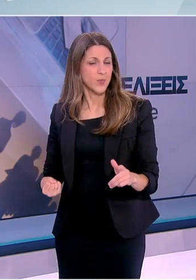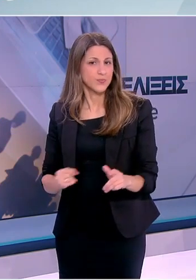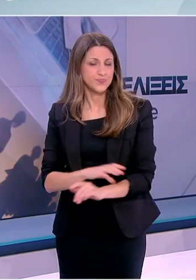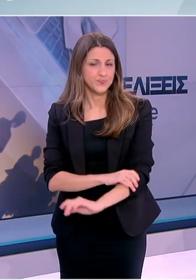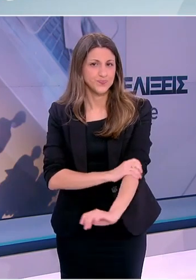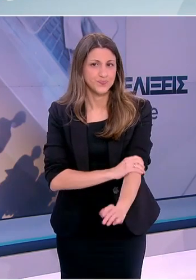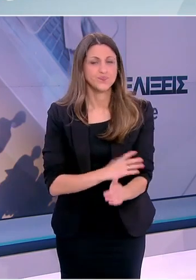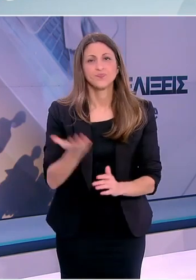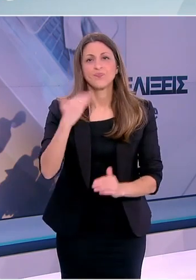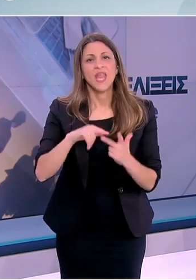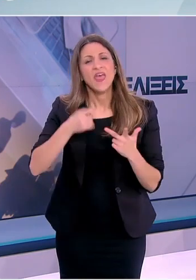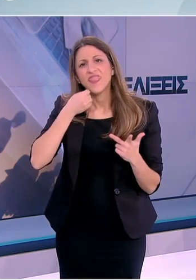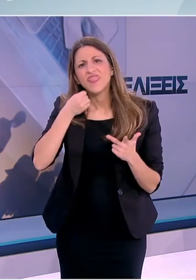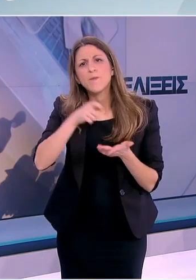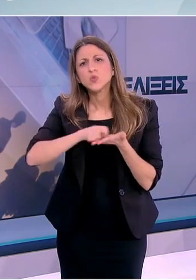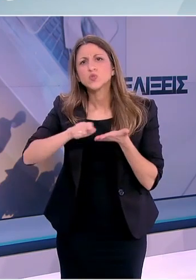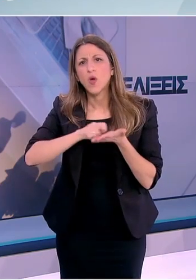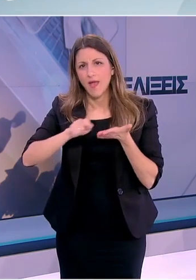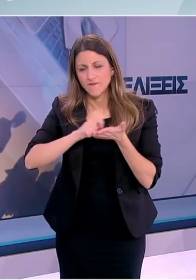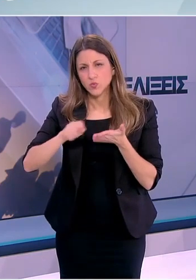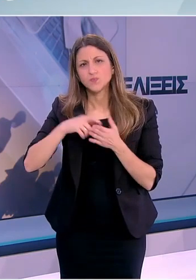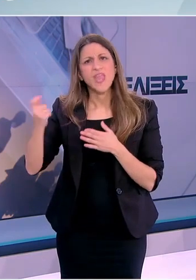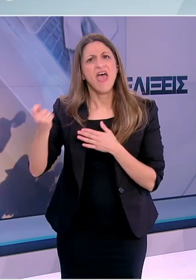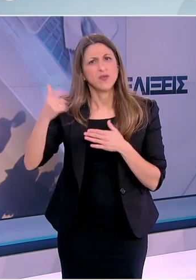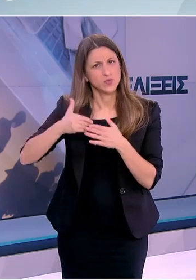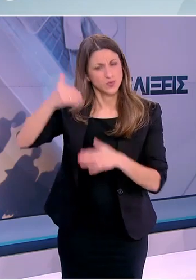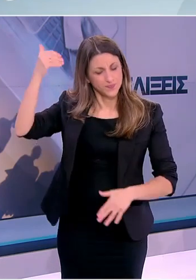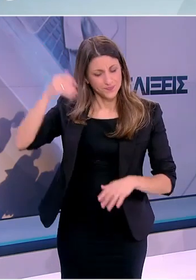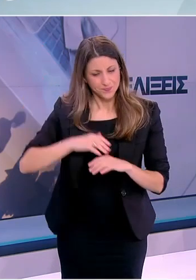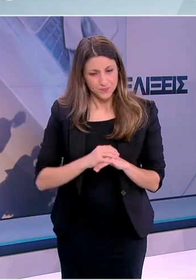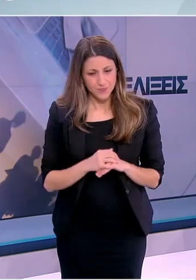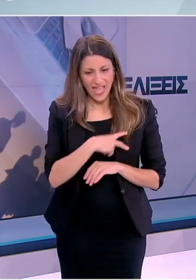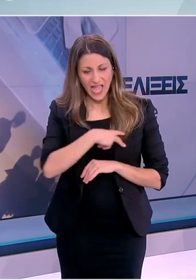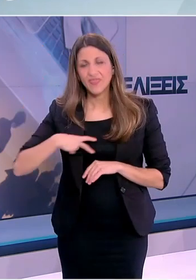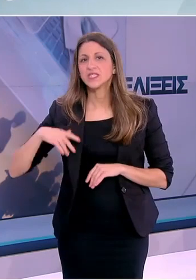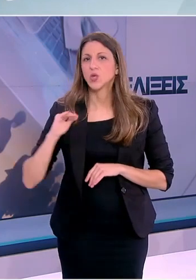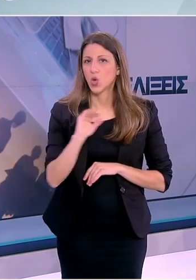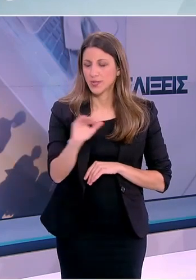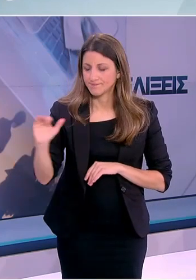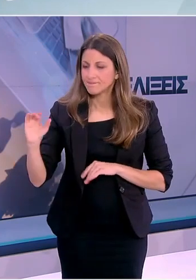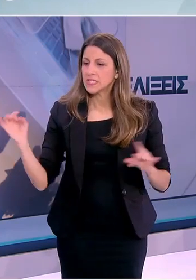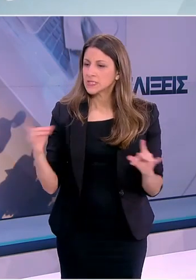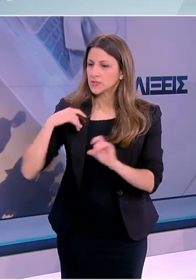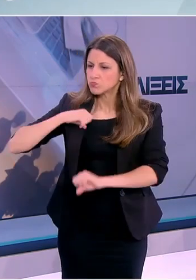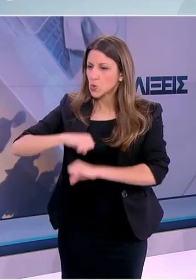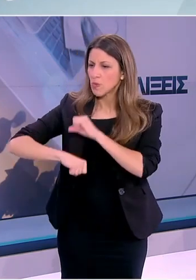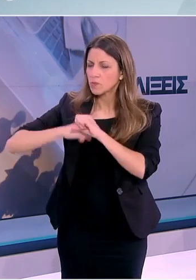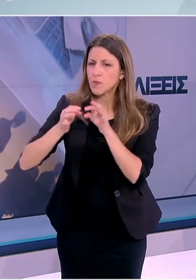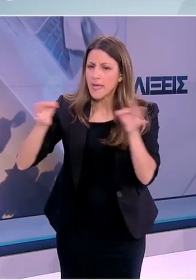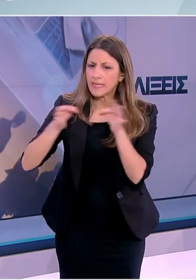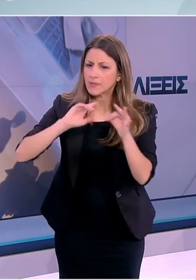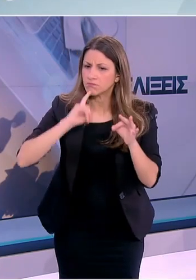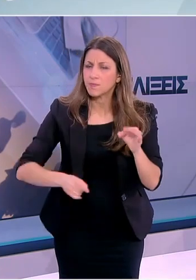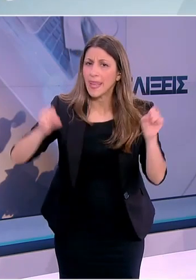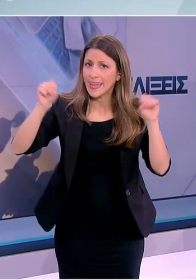Κυρία Ευθυμιάδου από την εφημερίδα Έθνος και το healthreport.gr. Κύριε Τσιόδρα, αν παρά τις προσπάθειες ξεφύγει η κατάσταση σε ένα βαθμό